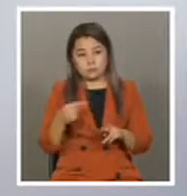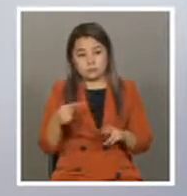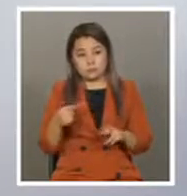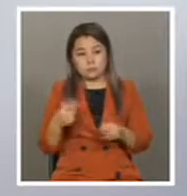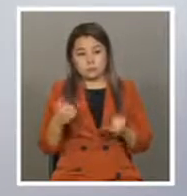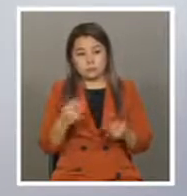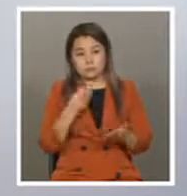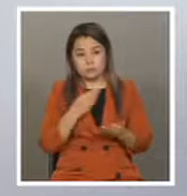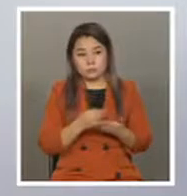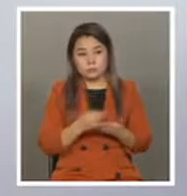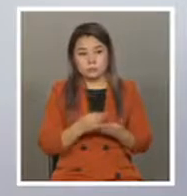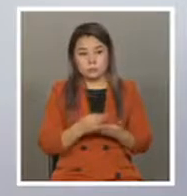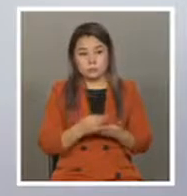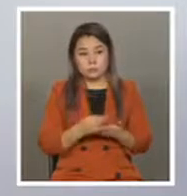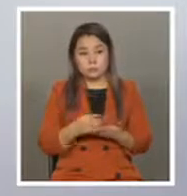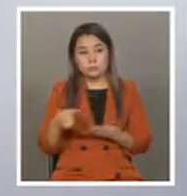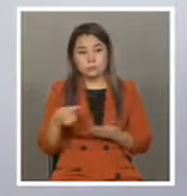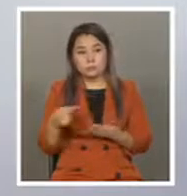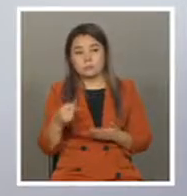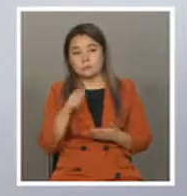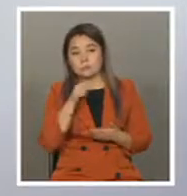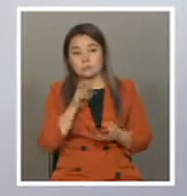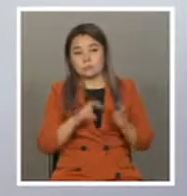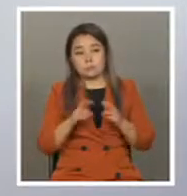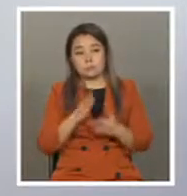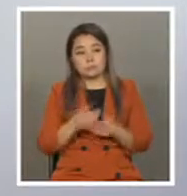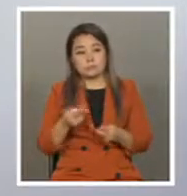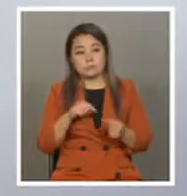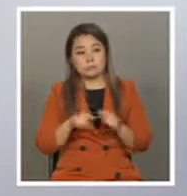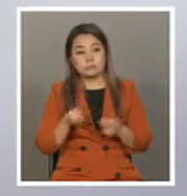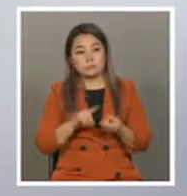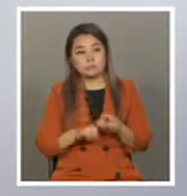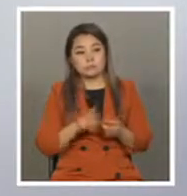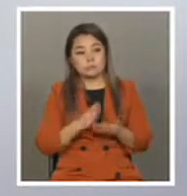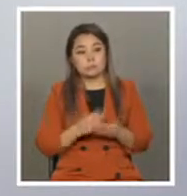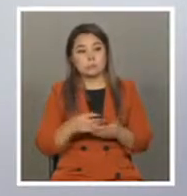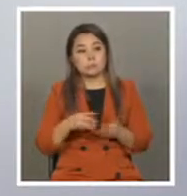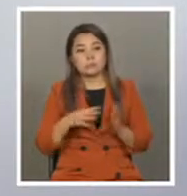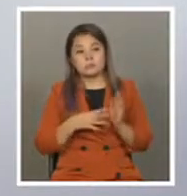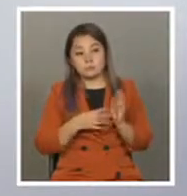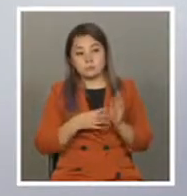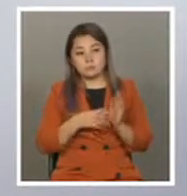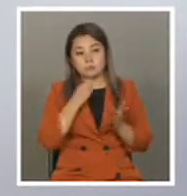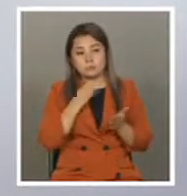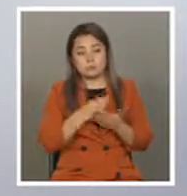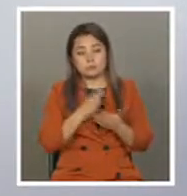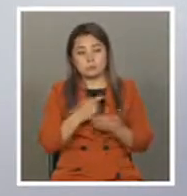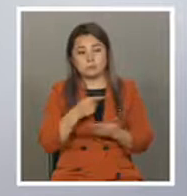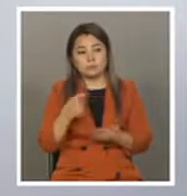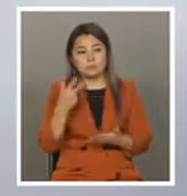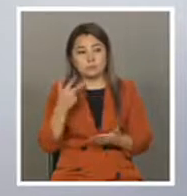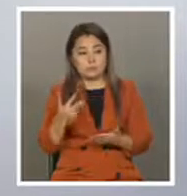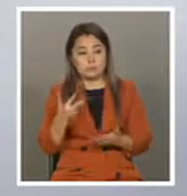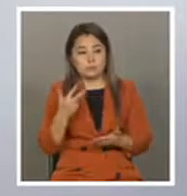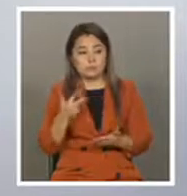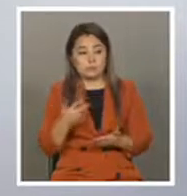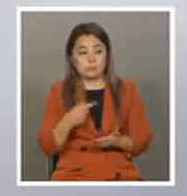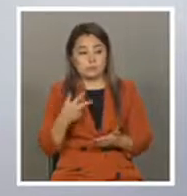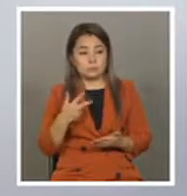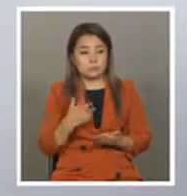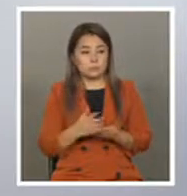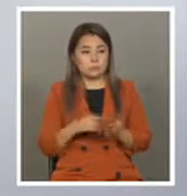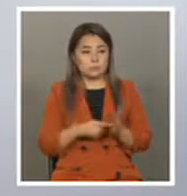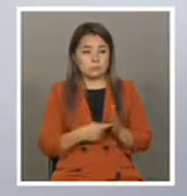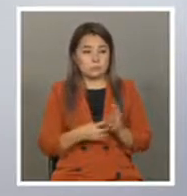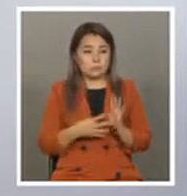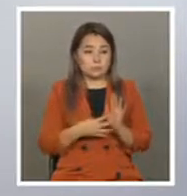болса, іздестірейік. Өз-өзіне көбейткенде 9 беретін теріс сан әрине ол минус 3. Минус 3-ті минус 3-ке көбейтсек 9,